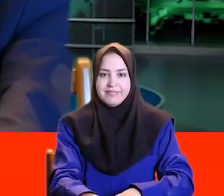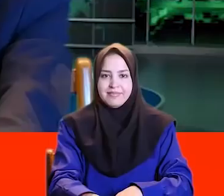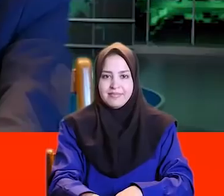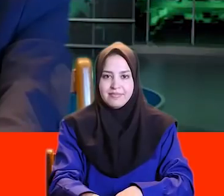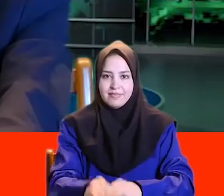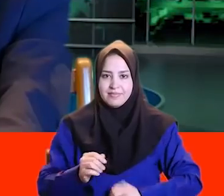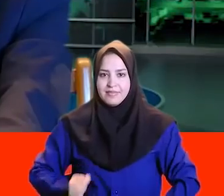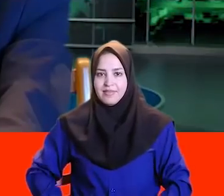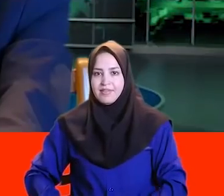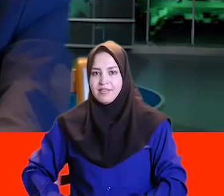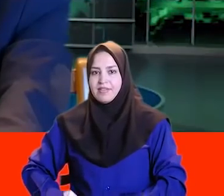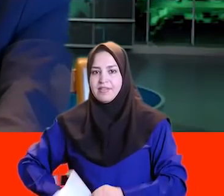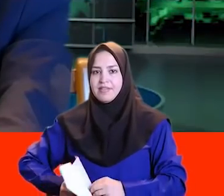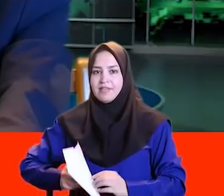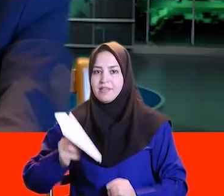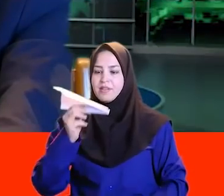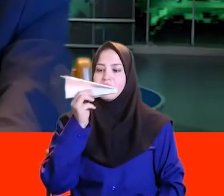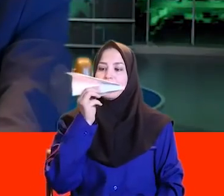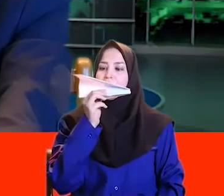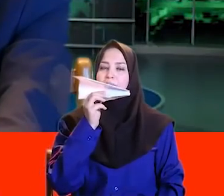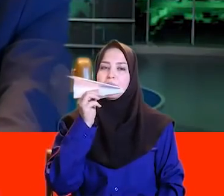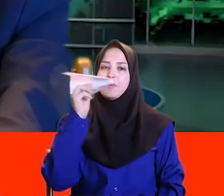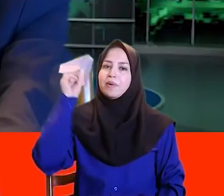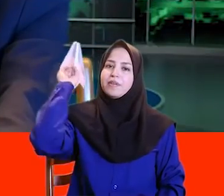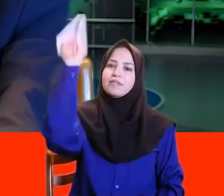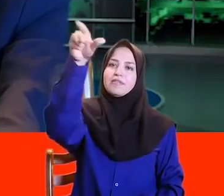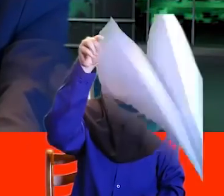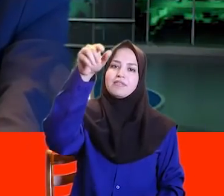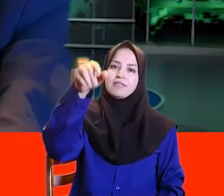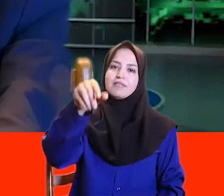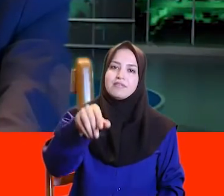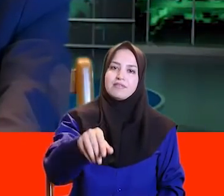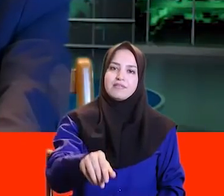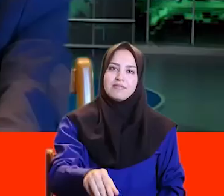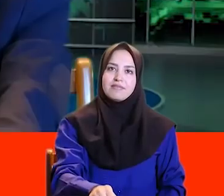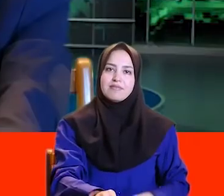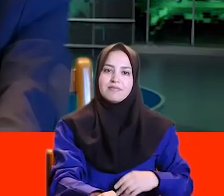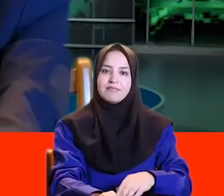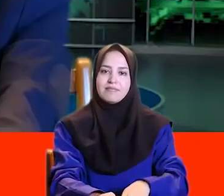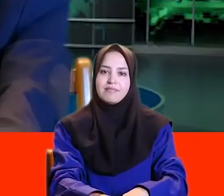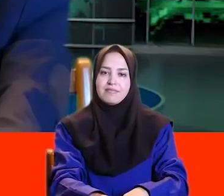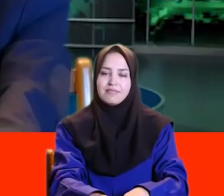تلگرام اپلیکیشن خوشنام فیلتر شد. می شود.